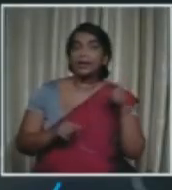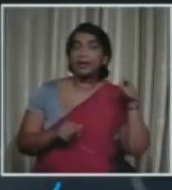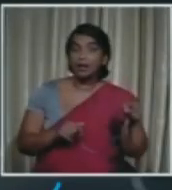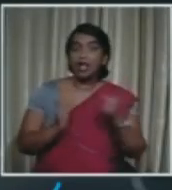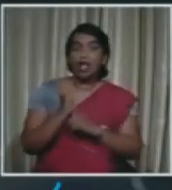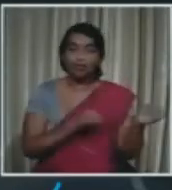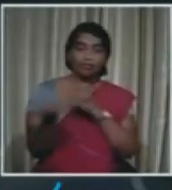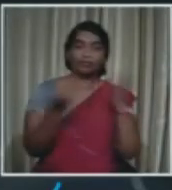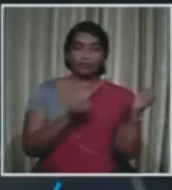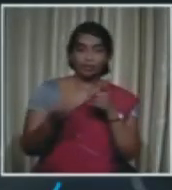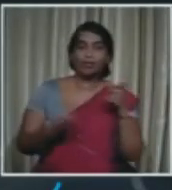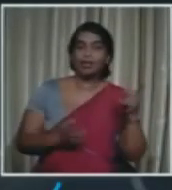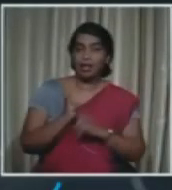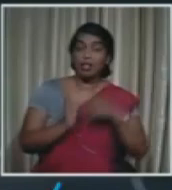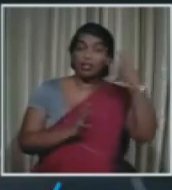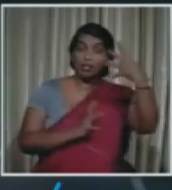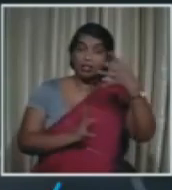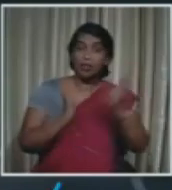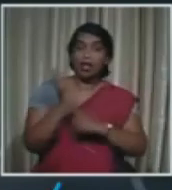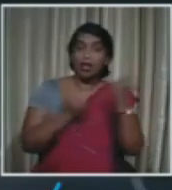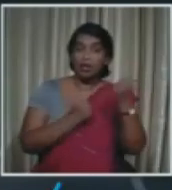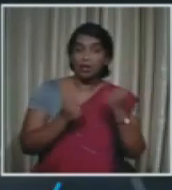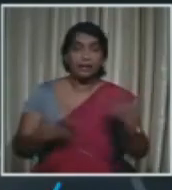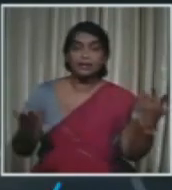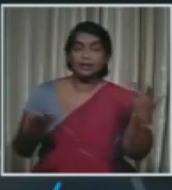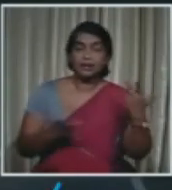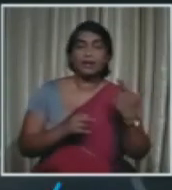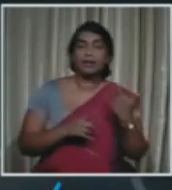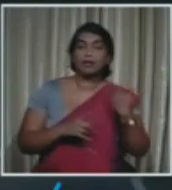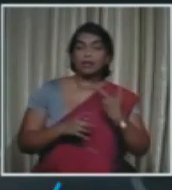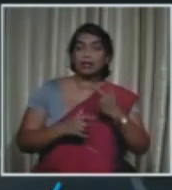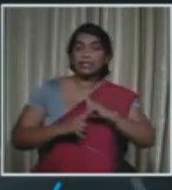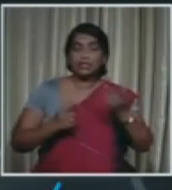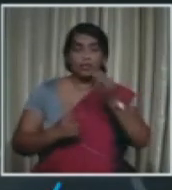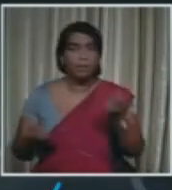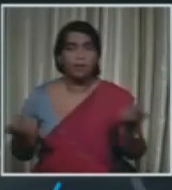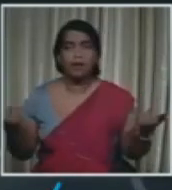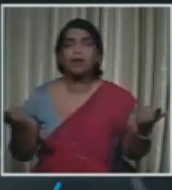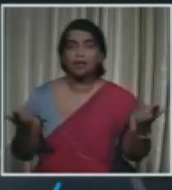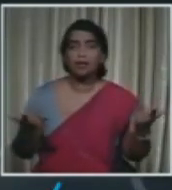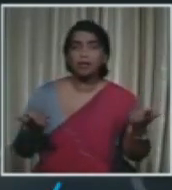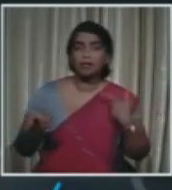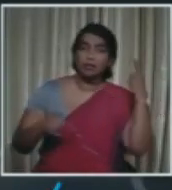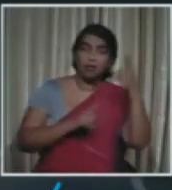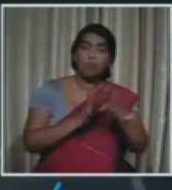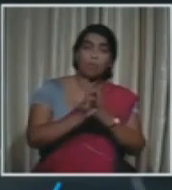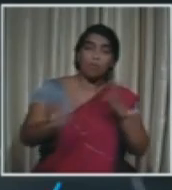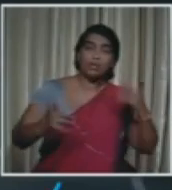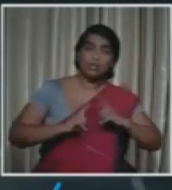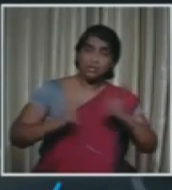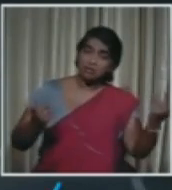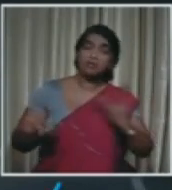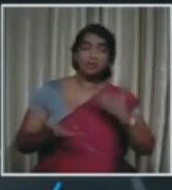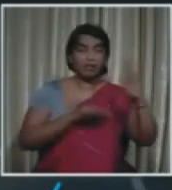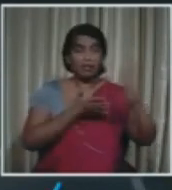ලොරි තට්ටුවක් තියෙනවා. දවස් 4කට ලොරි තට්ටුවේ ඩීසල් නැහැ. ඒ මිනිස්සයාට ජීවත් වෙන්න මාර්ගයක් නැහැ. ඒ මිනිහා එතෙන්ට ගියේ එමිනාගේ ජීවිත මාර්ගය